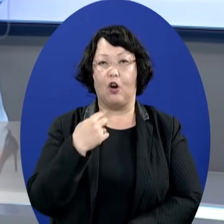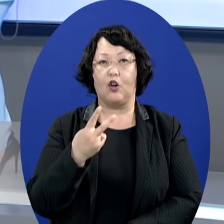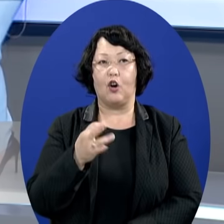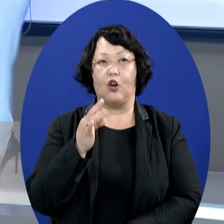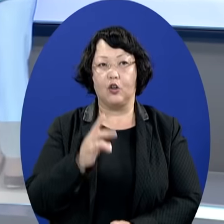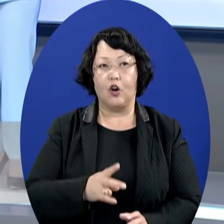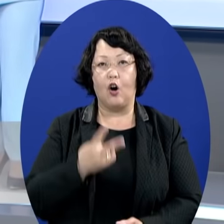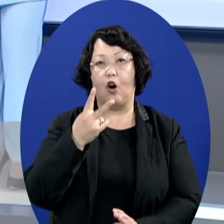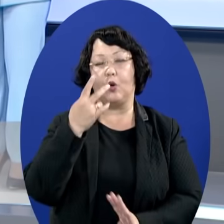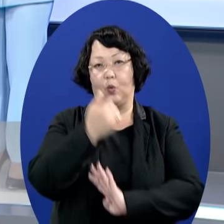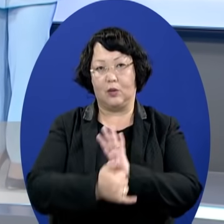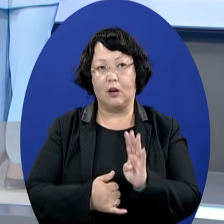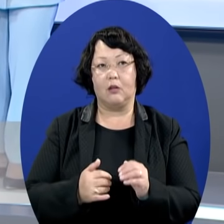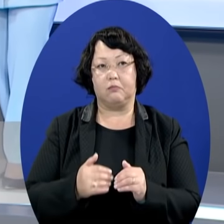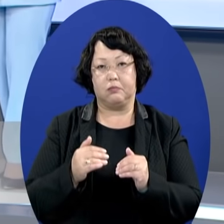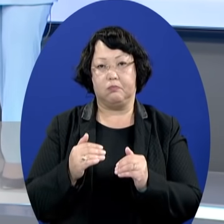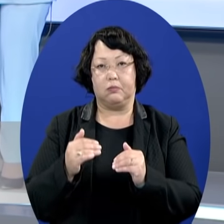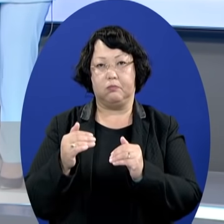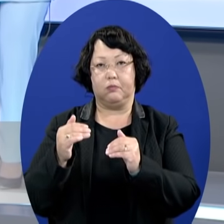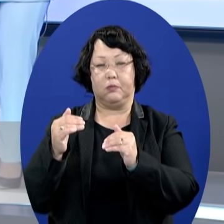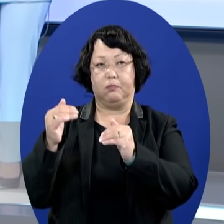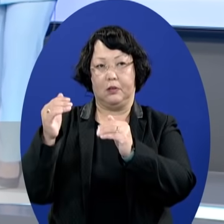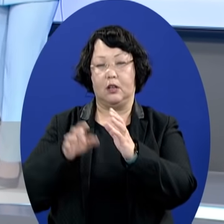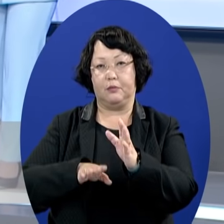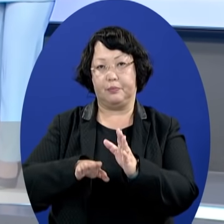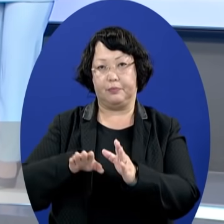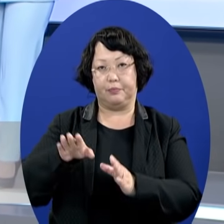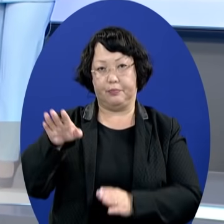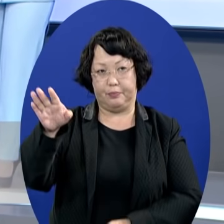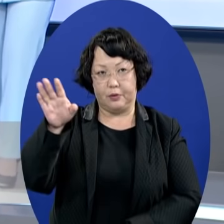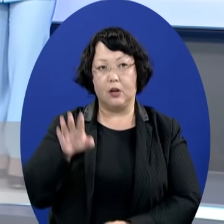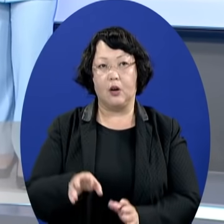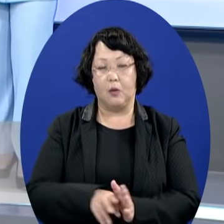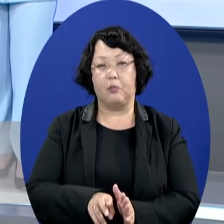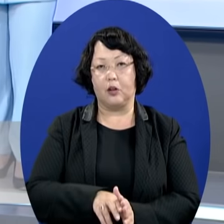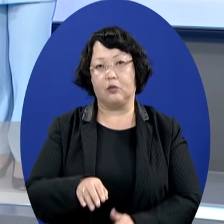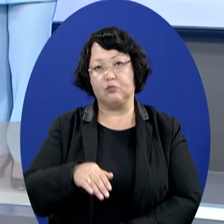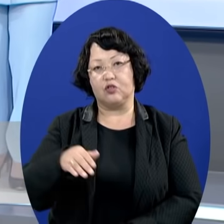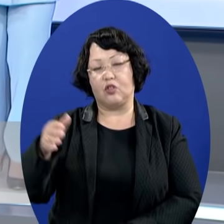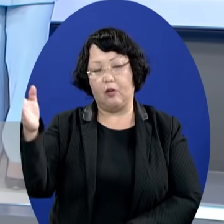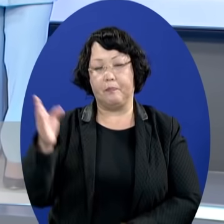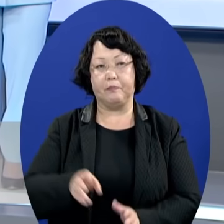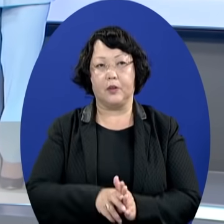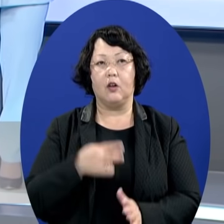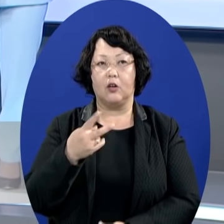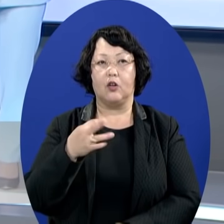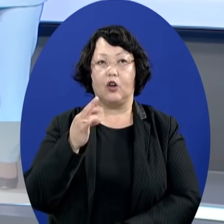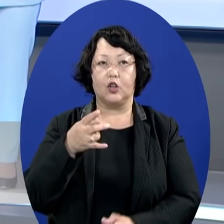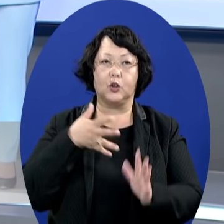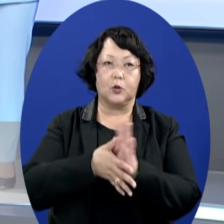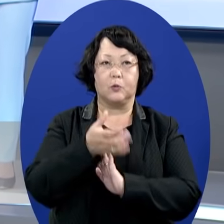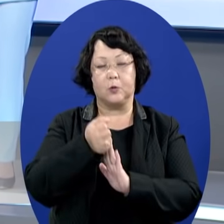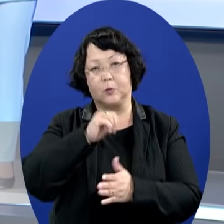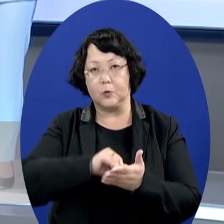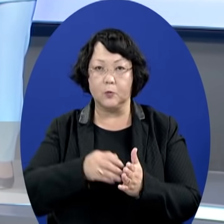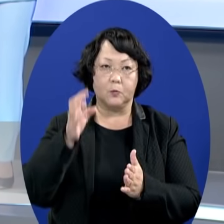дугаар улирлаас бүх салбарууд жигд огцом одоо өснө гэдэг юм таамгийг гаргаж цаашдынхан 22 оны төсвийн тодтгол төлөвлөгөө болон